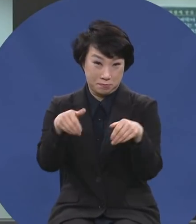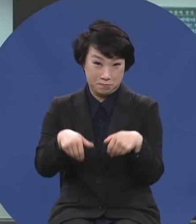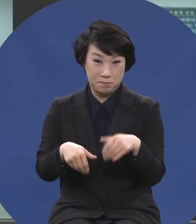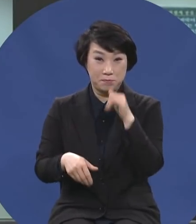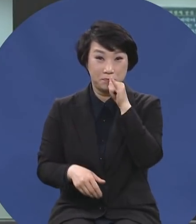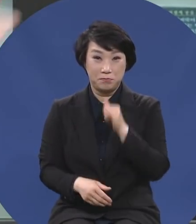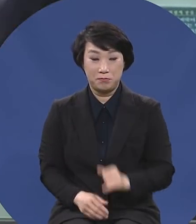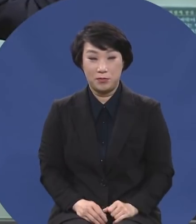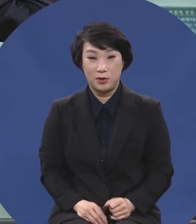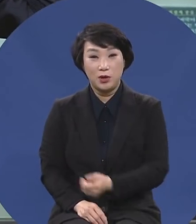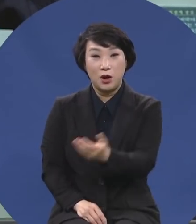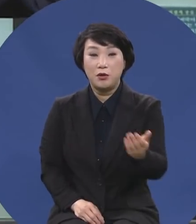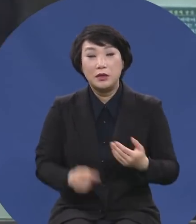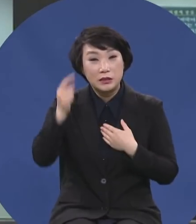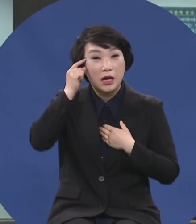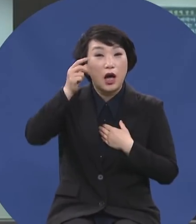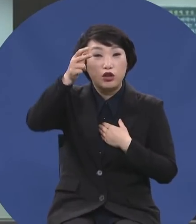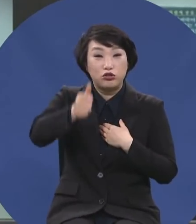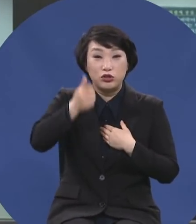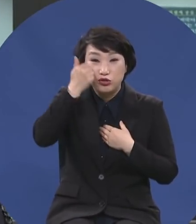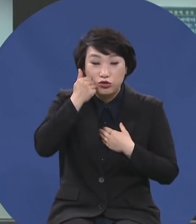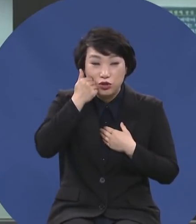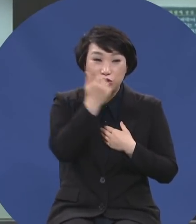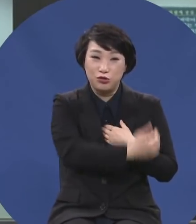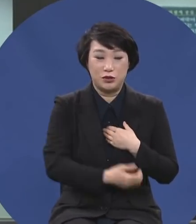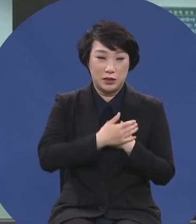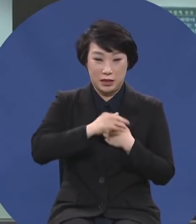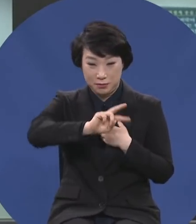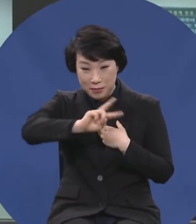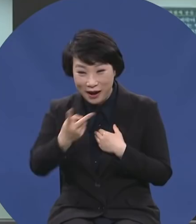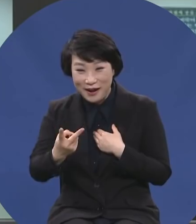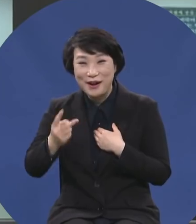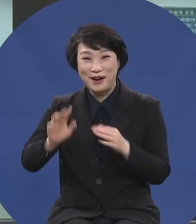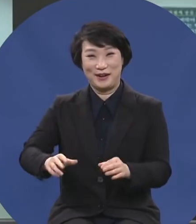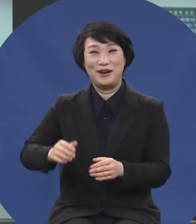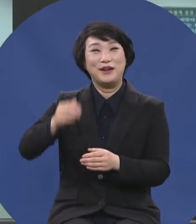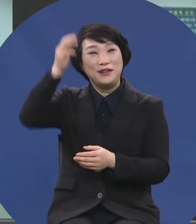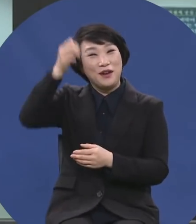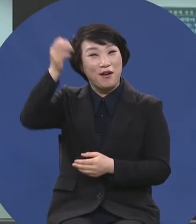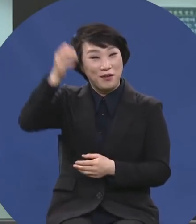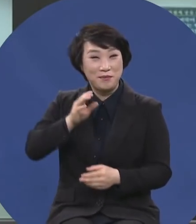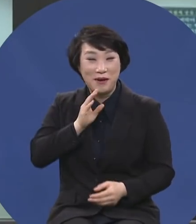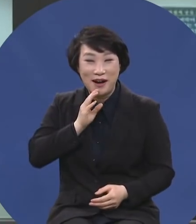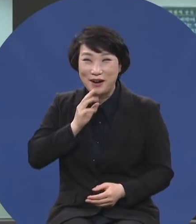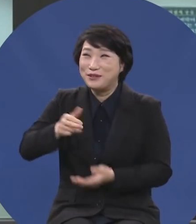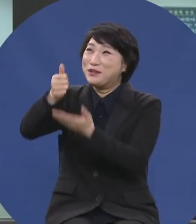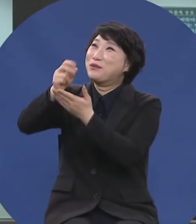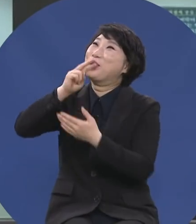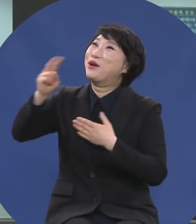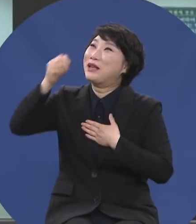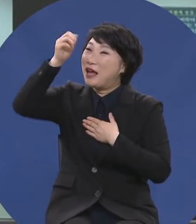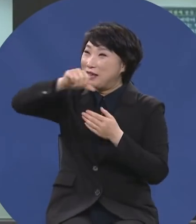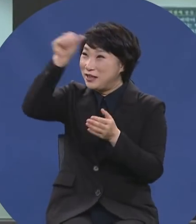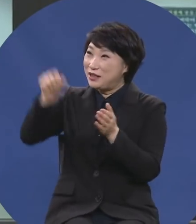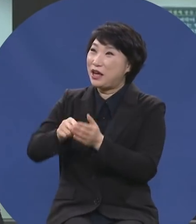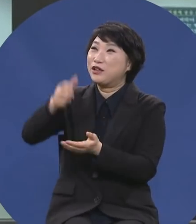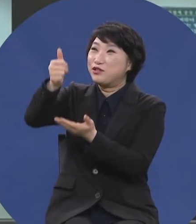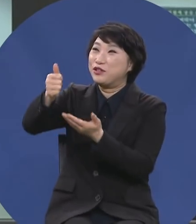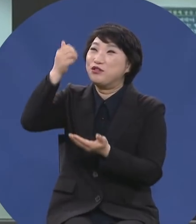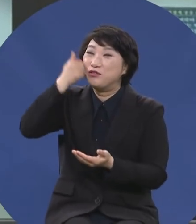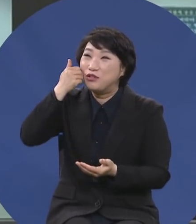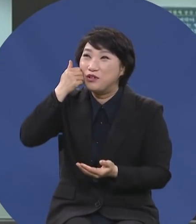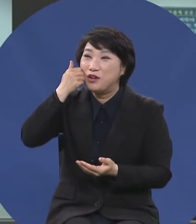말이요. 생각의 주인이 바뀌어야 된다 이 말이요. 주여, 내 인생의 주인은